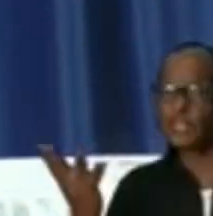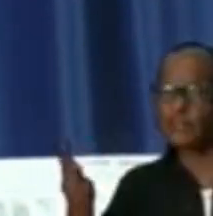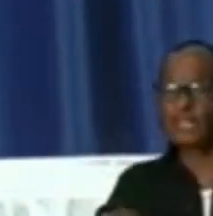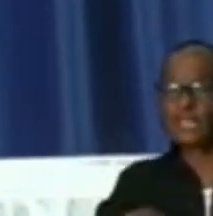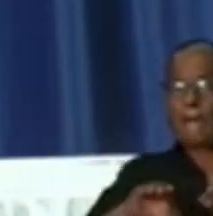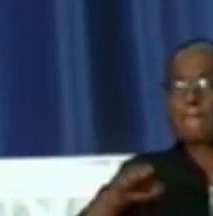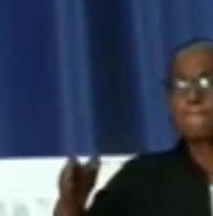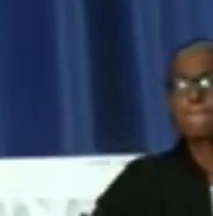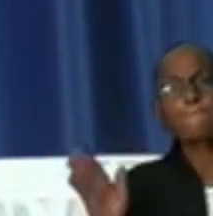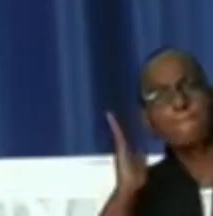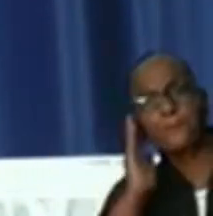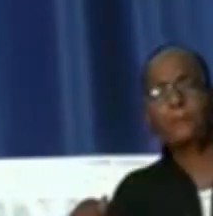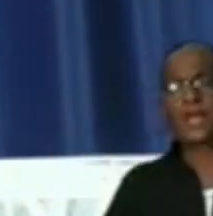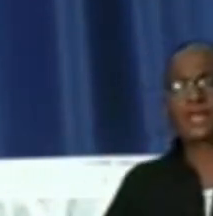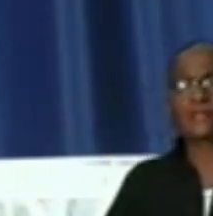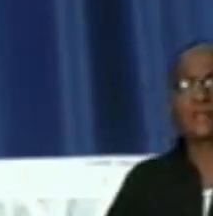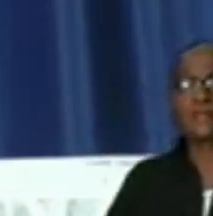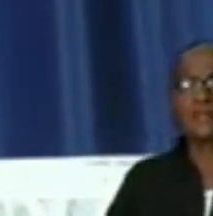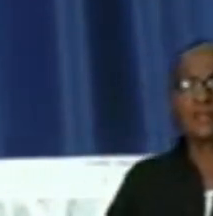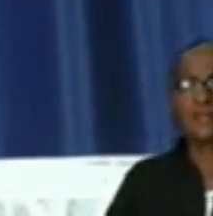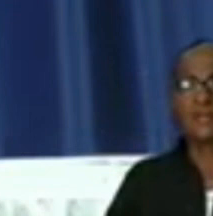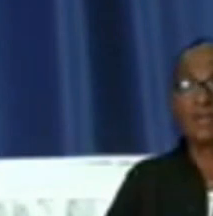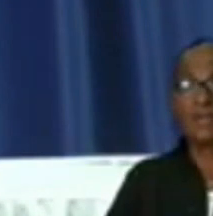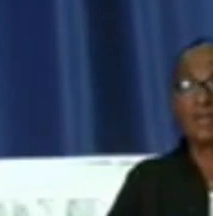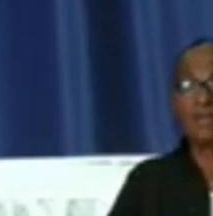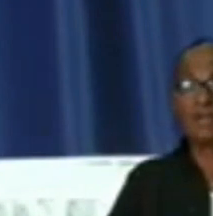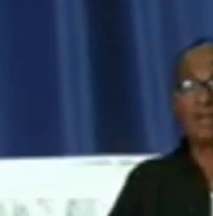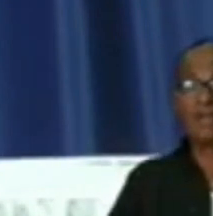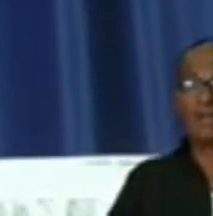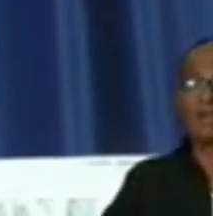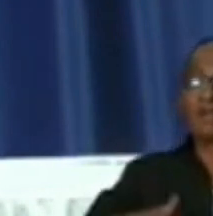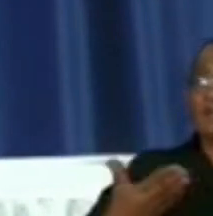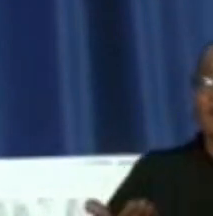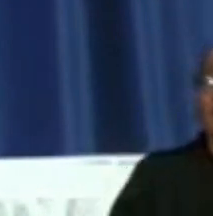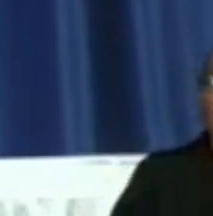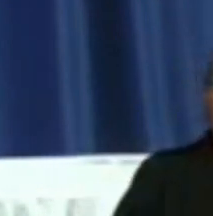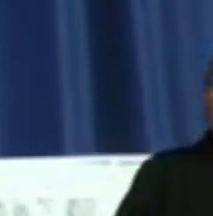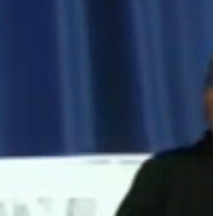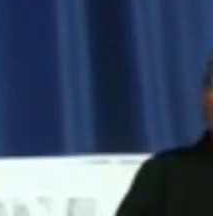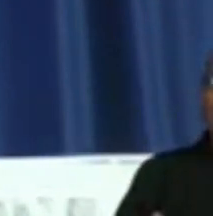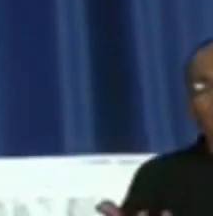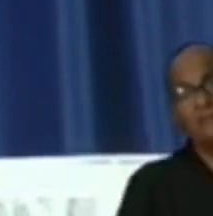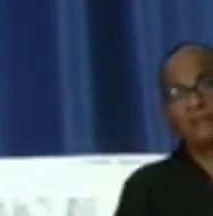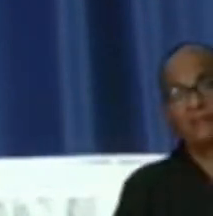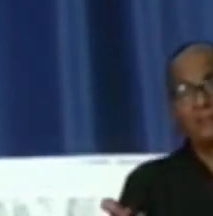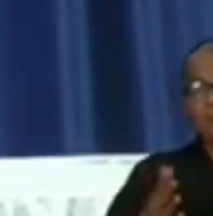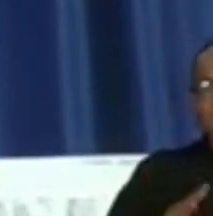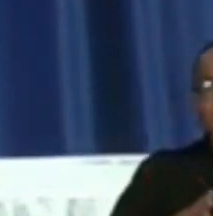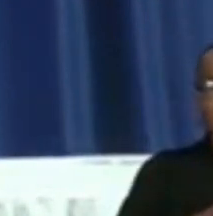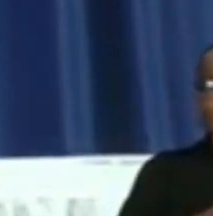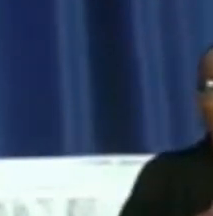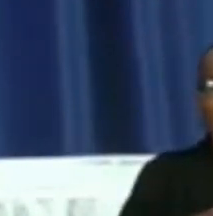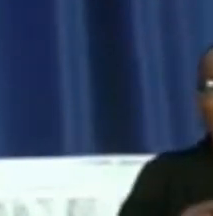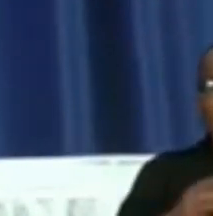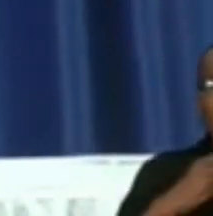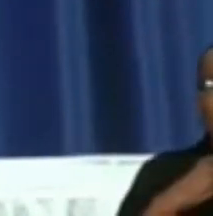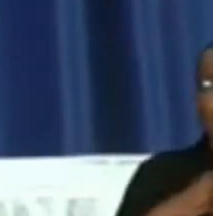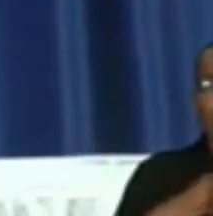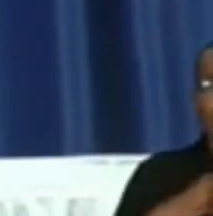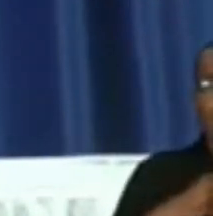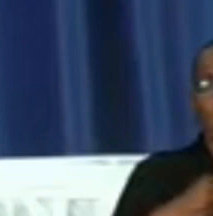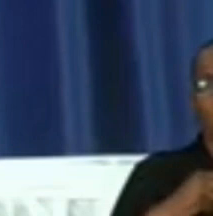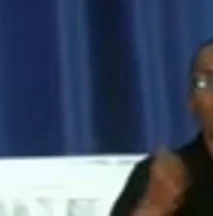of plaatsen, wat verdeeld wordt in het KKF-gebouw, in het Residence Inn Hotel en een deel